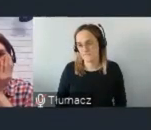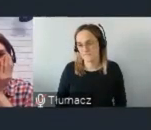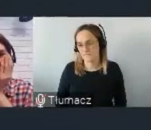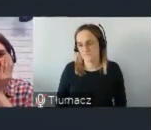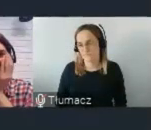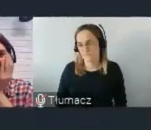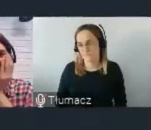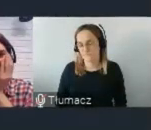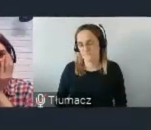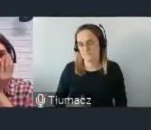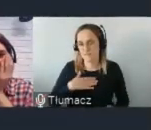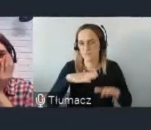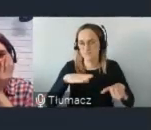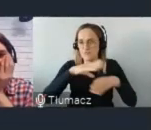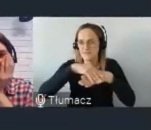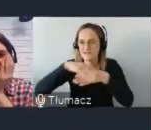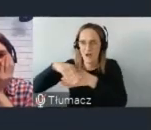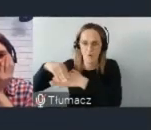Zakładek mam.